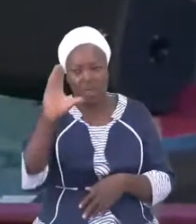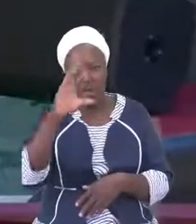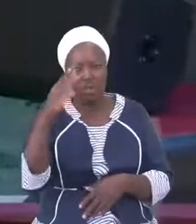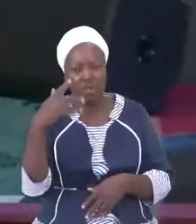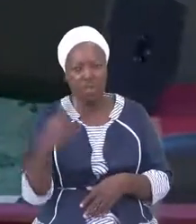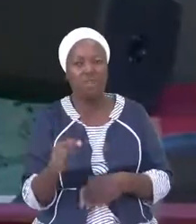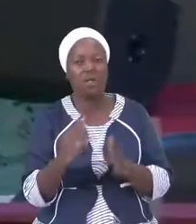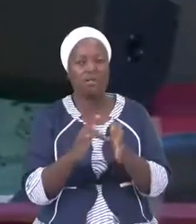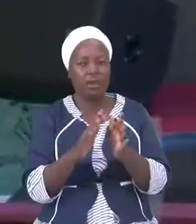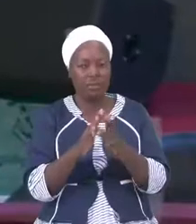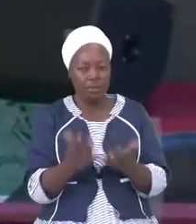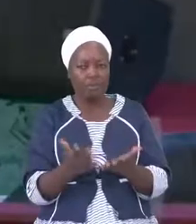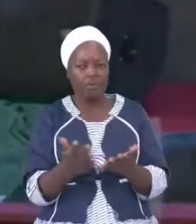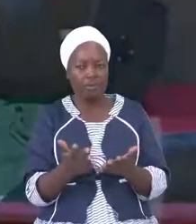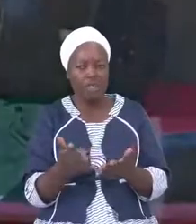39.